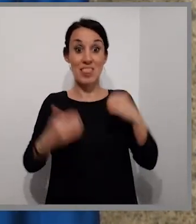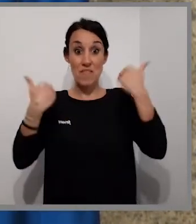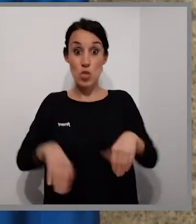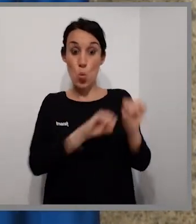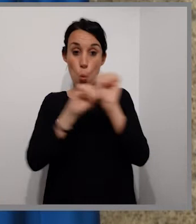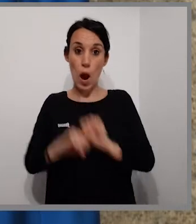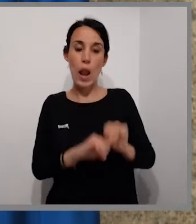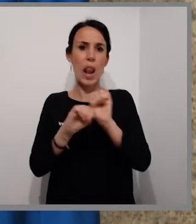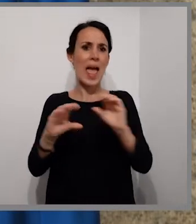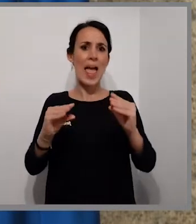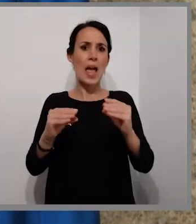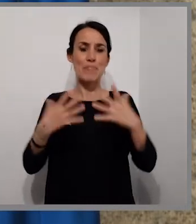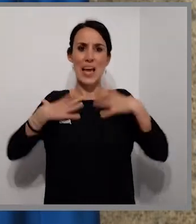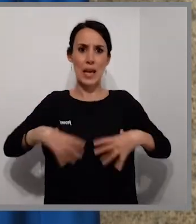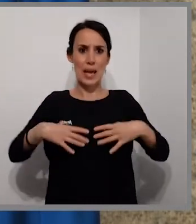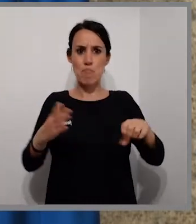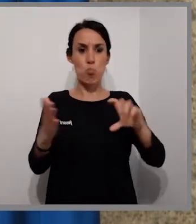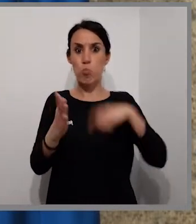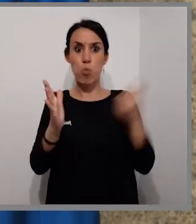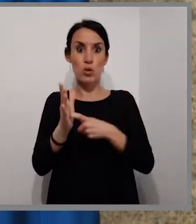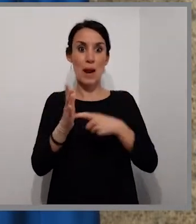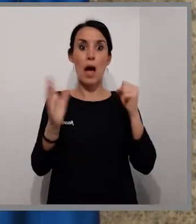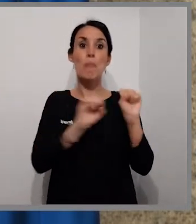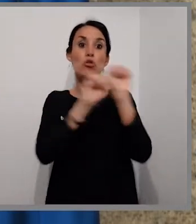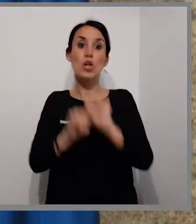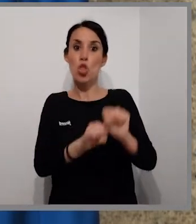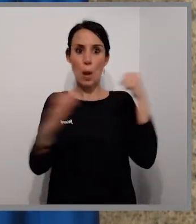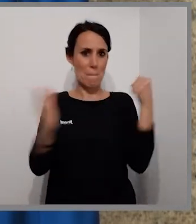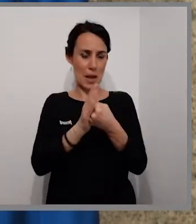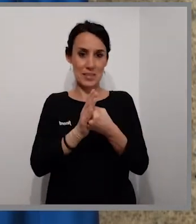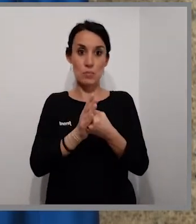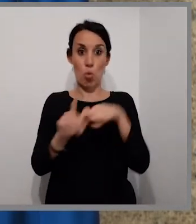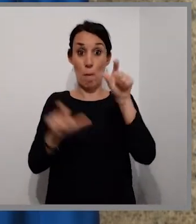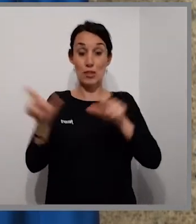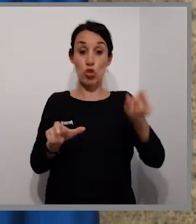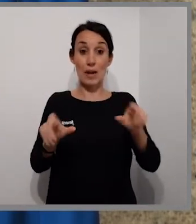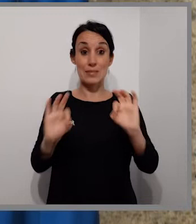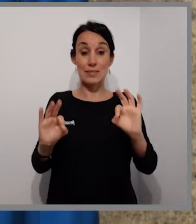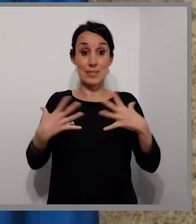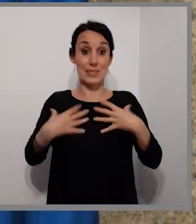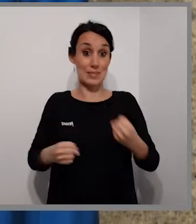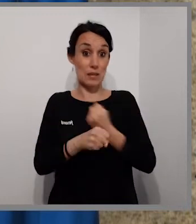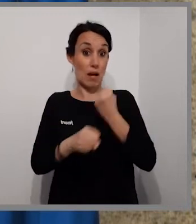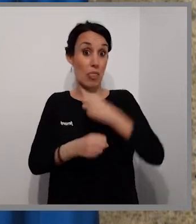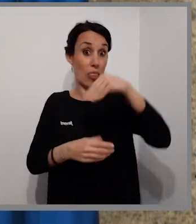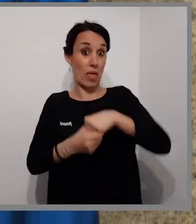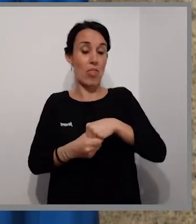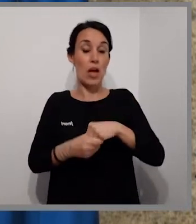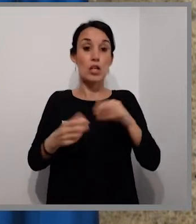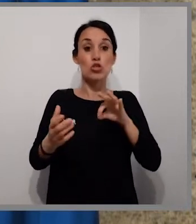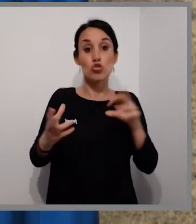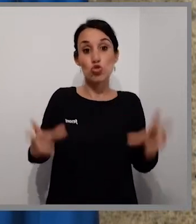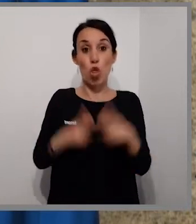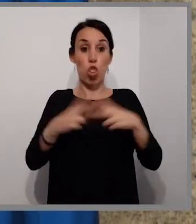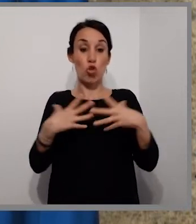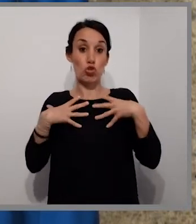d'EPIs, que són fonamentals, dels equips per tal de donar la màxima protecció a les persones sanitàries